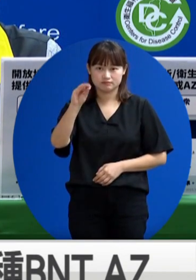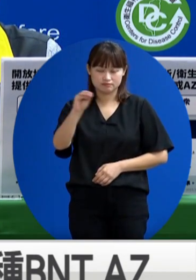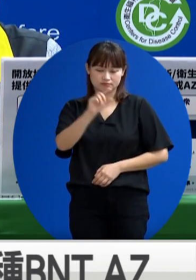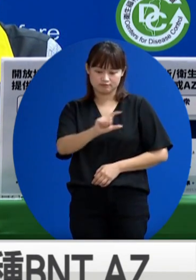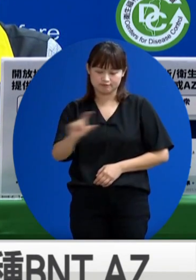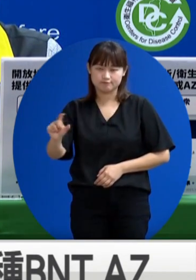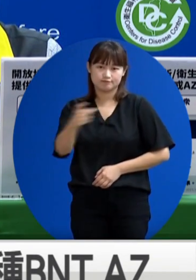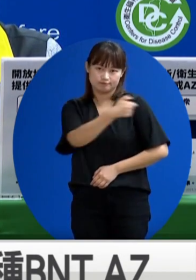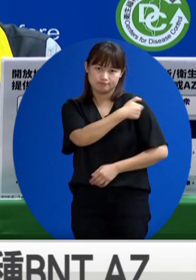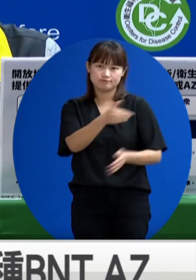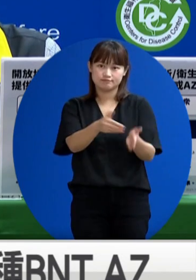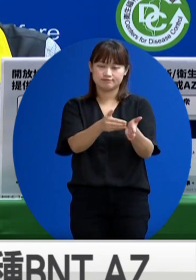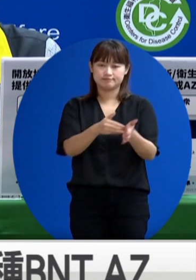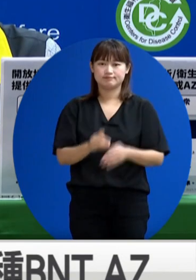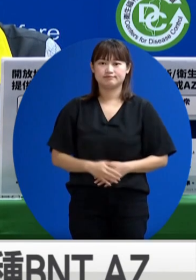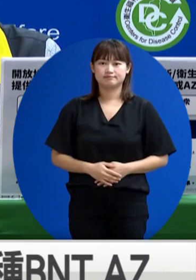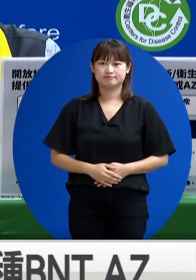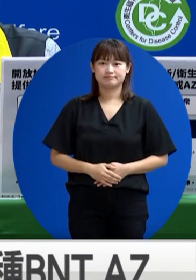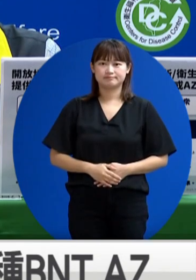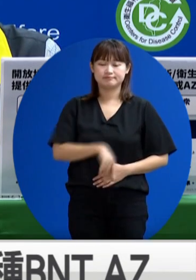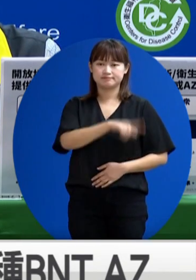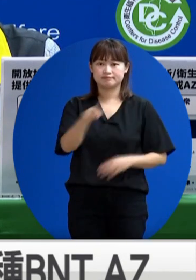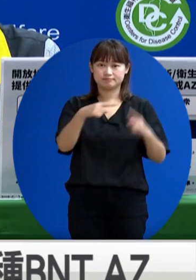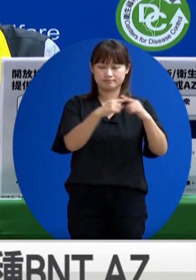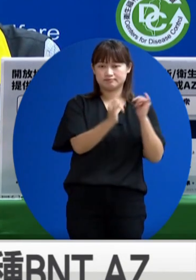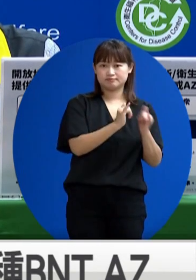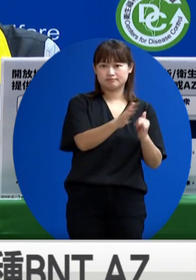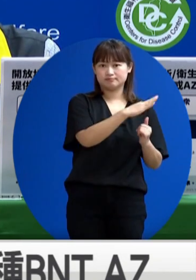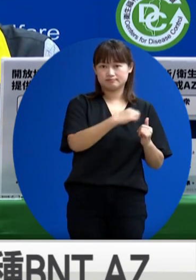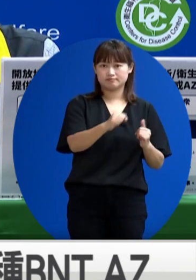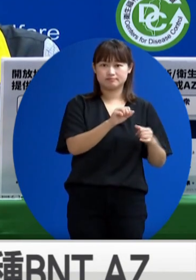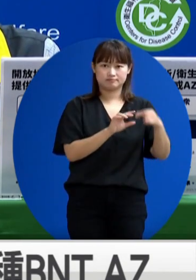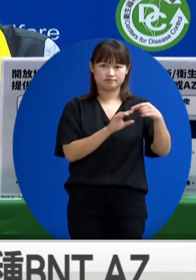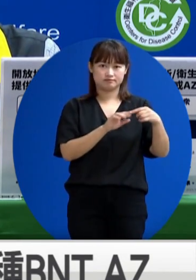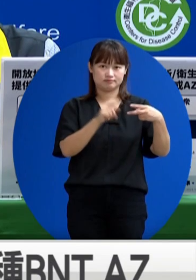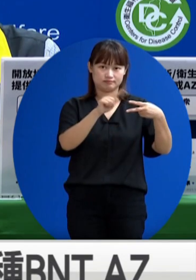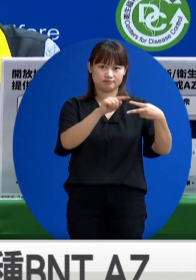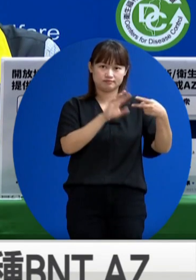221326剂啊，那所以我们的接种人口涵盖率，第一剂是